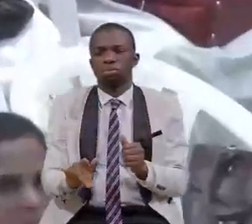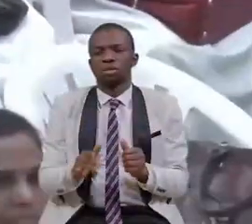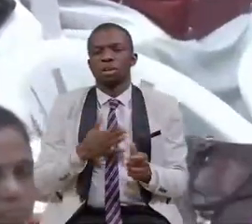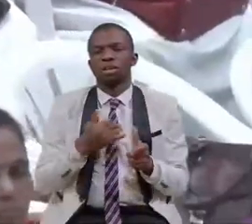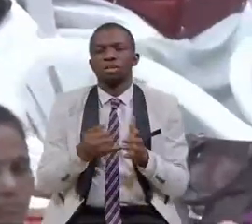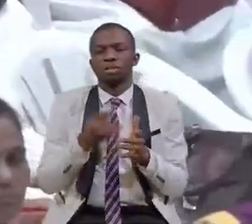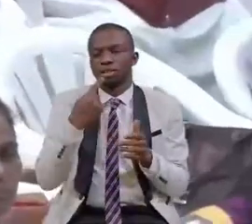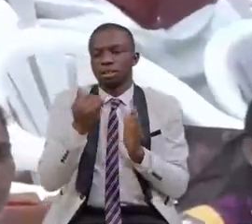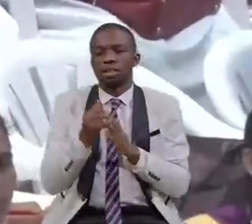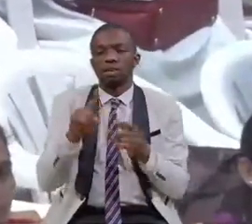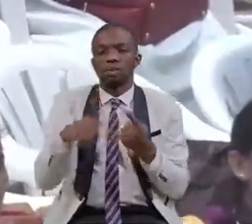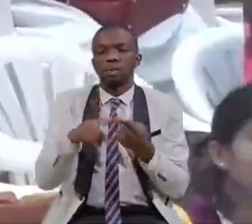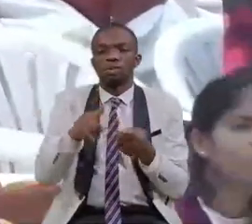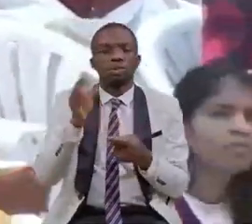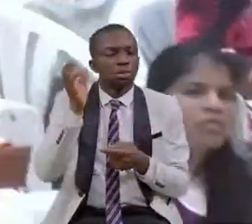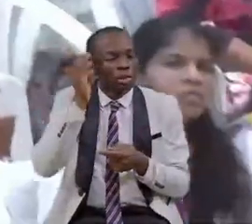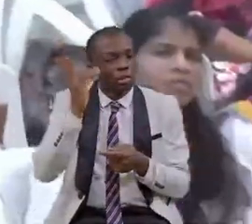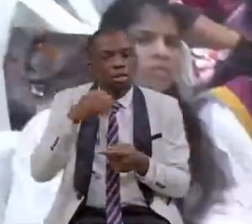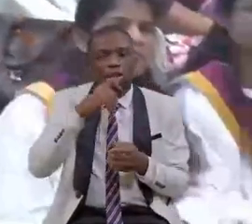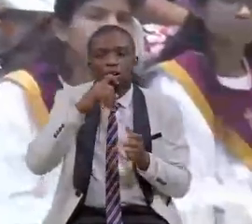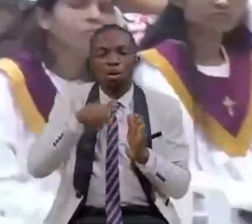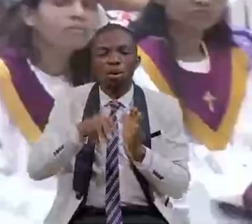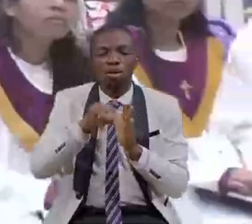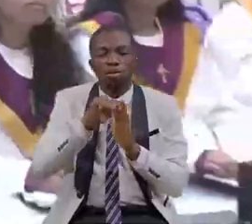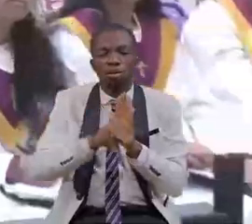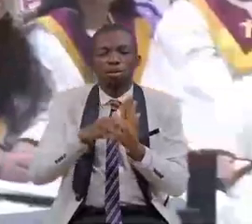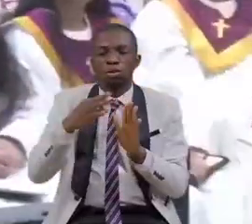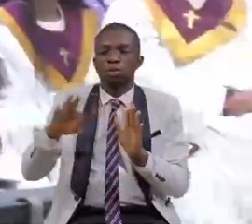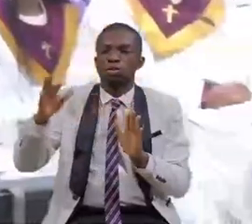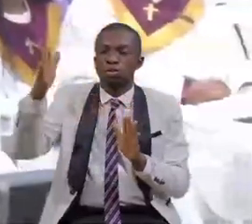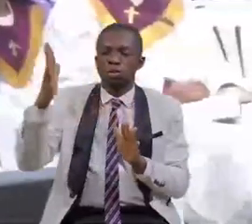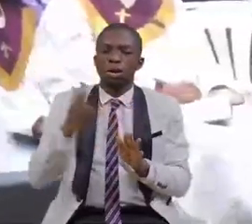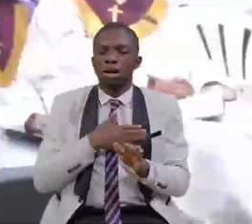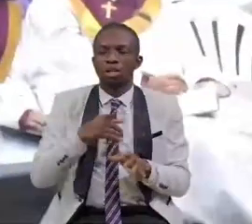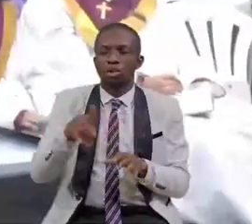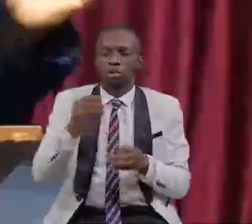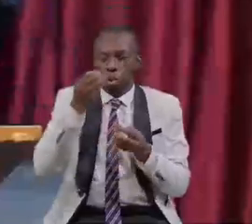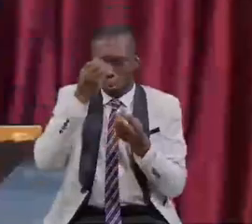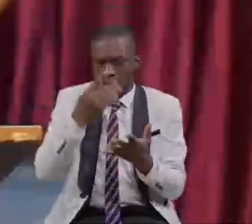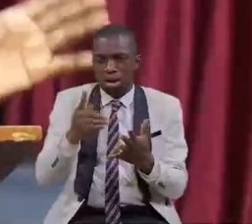Puisque lorsque nous recevons le commandement de Dieu, et nous devons faire la volonté de Dieu,